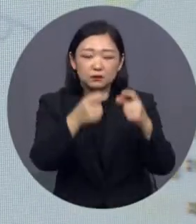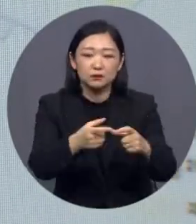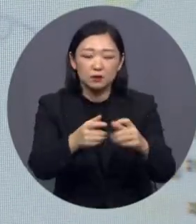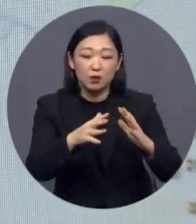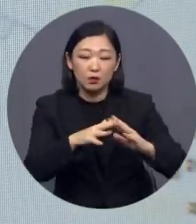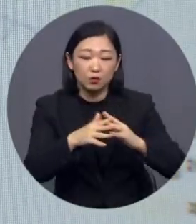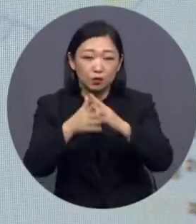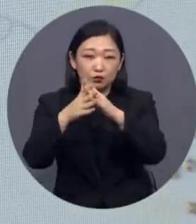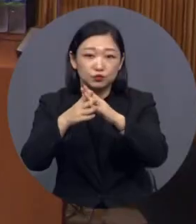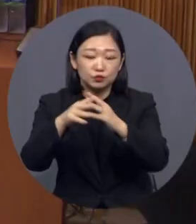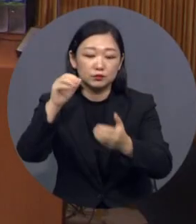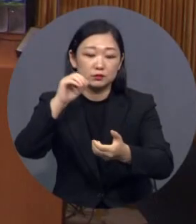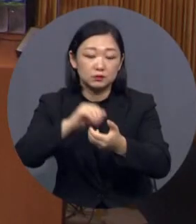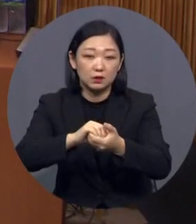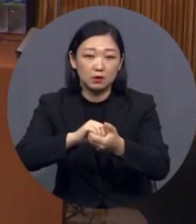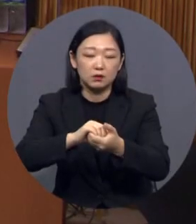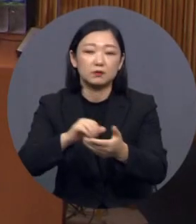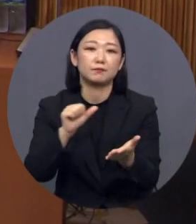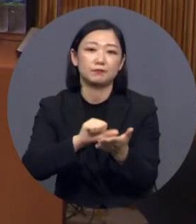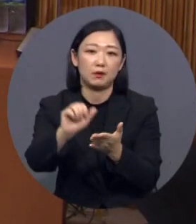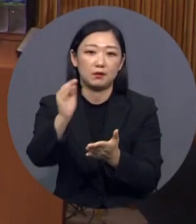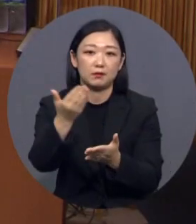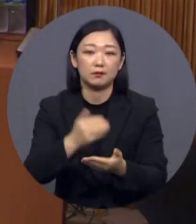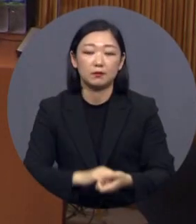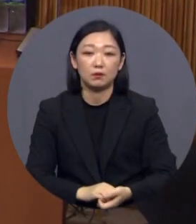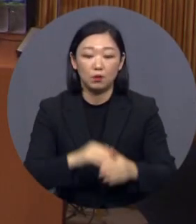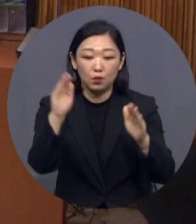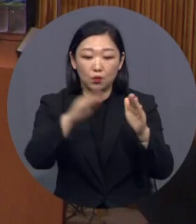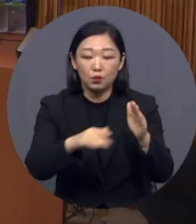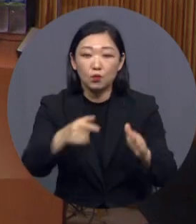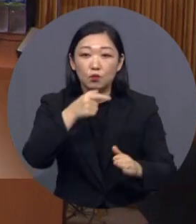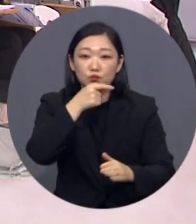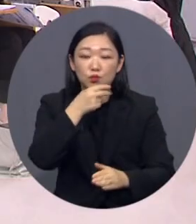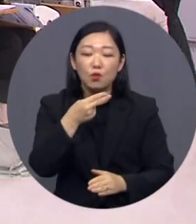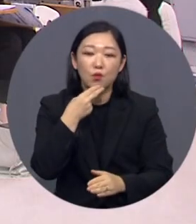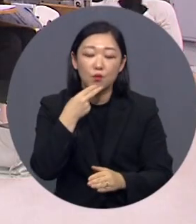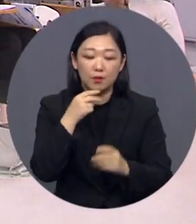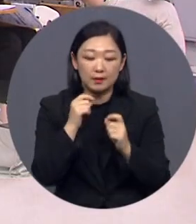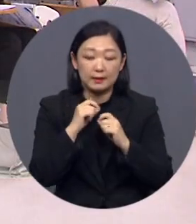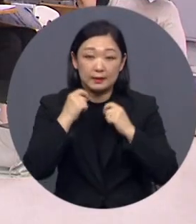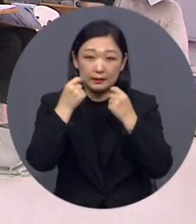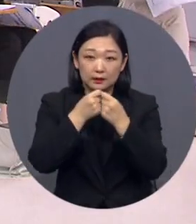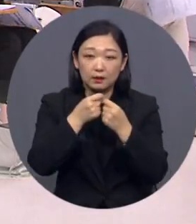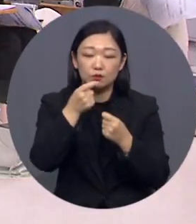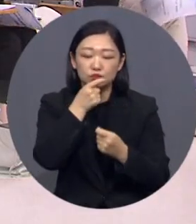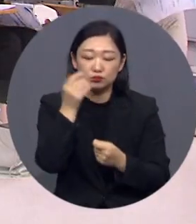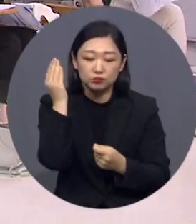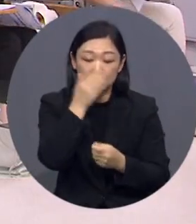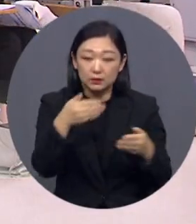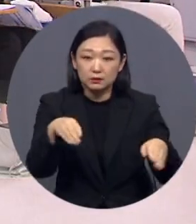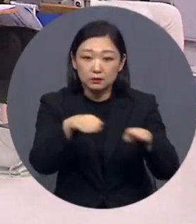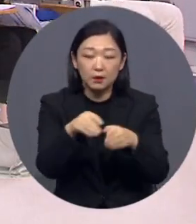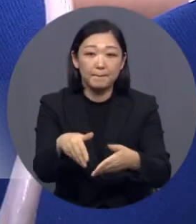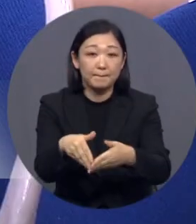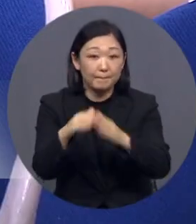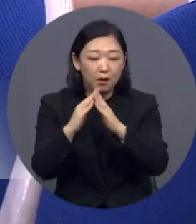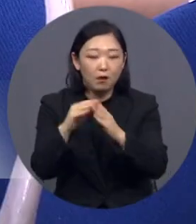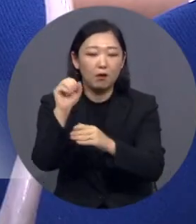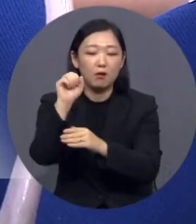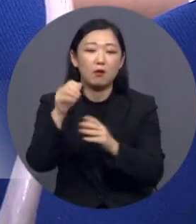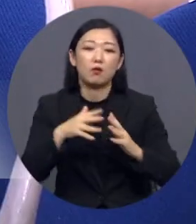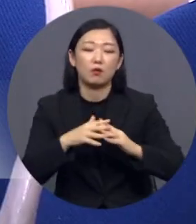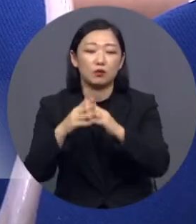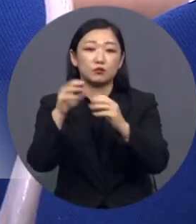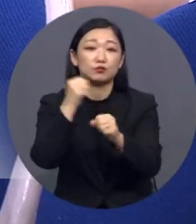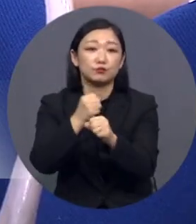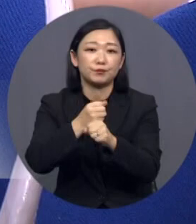조항이 삭제됐습니다. 공공 하수도가 없는 지역에서는 개인 하수 처리 시설을 설치하면 건축이 가능하도록